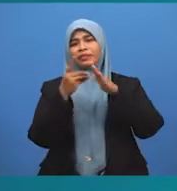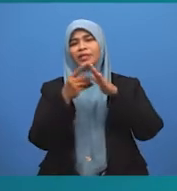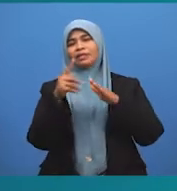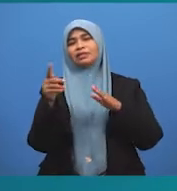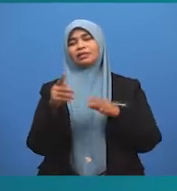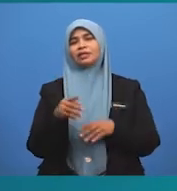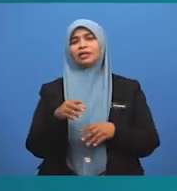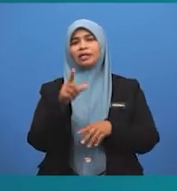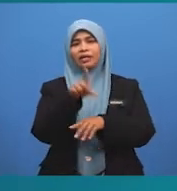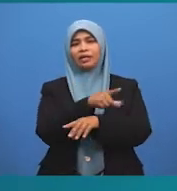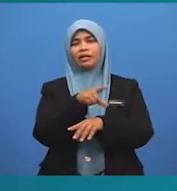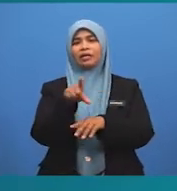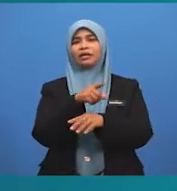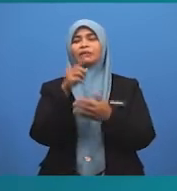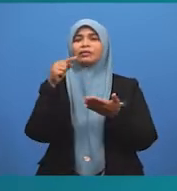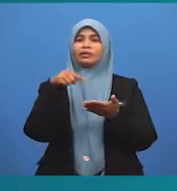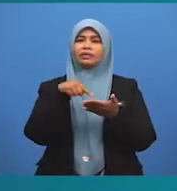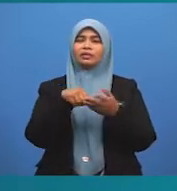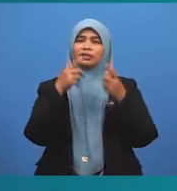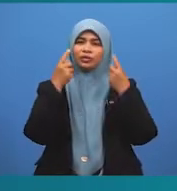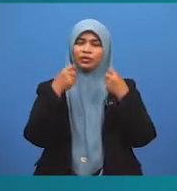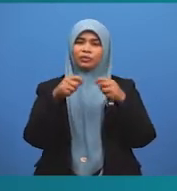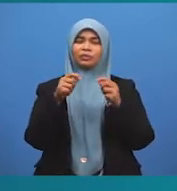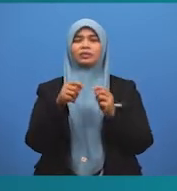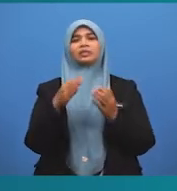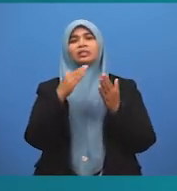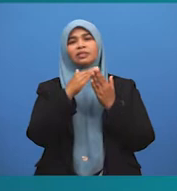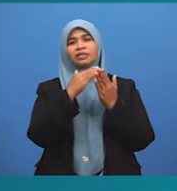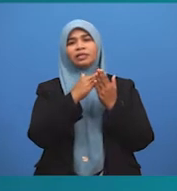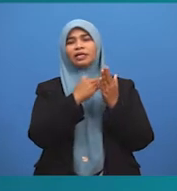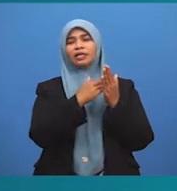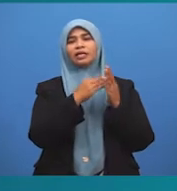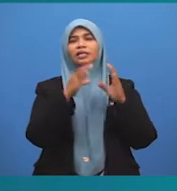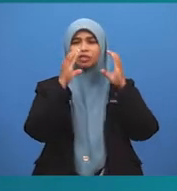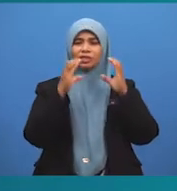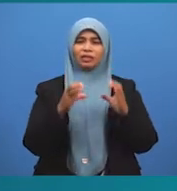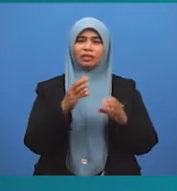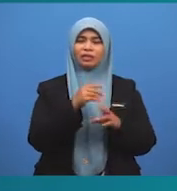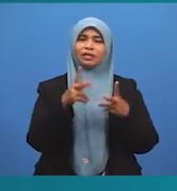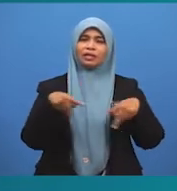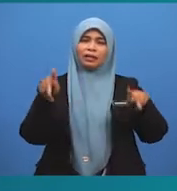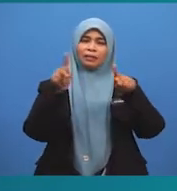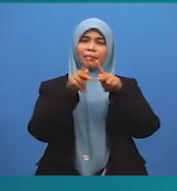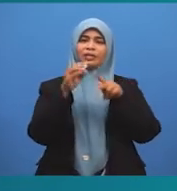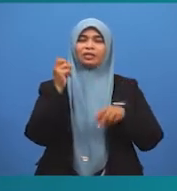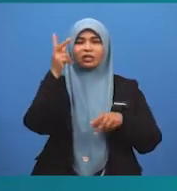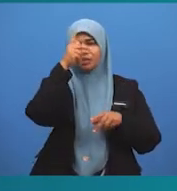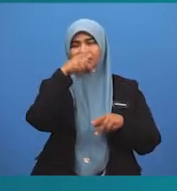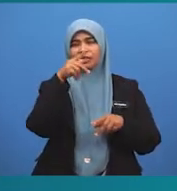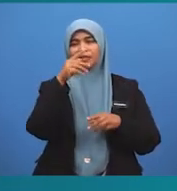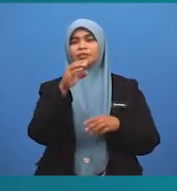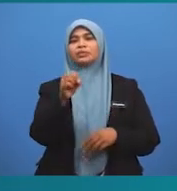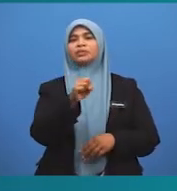Berdasarkan lirik lagu ini, cuba senaraikan cara dan kepentingan bersikap